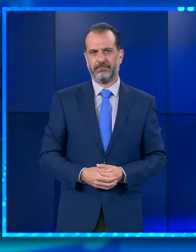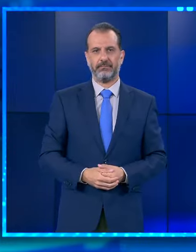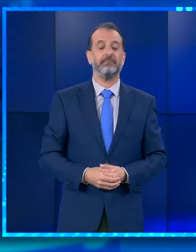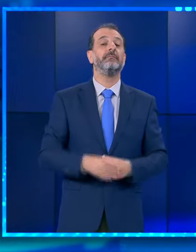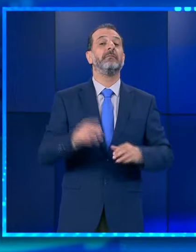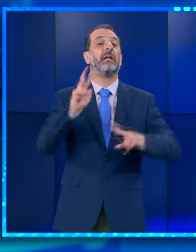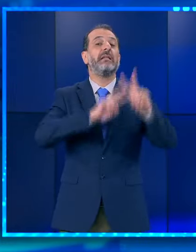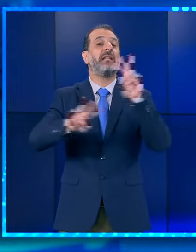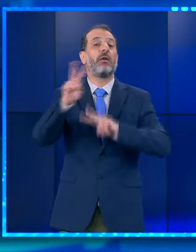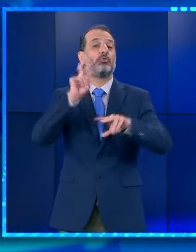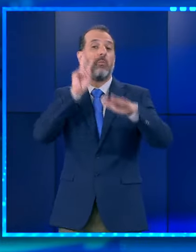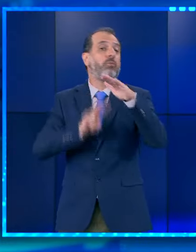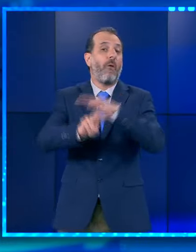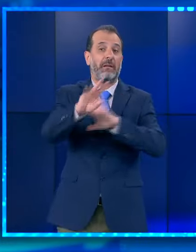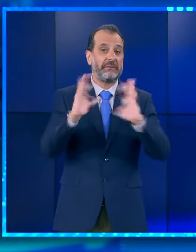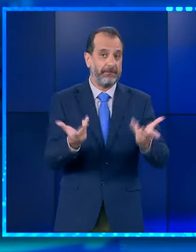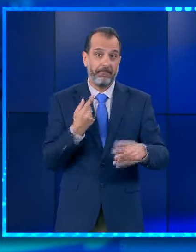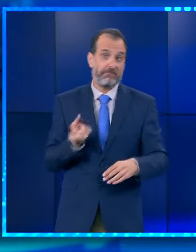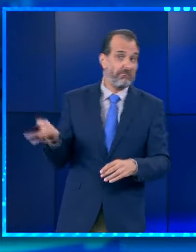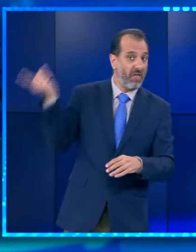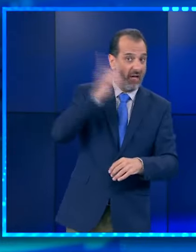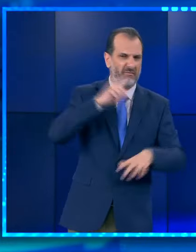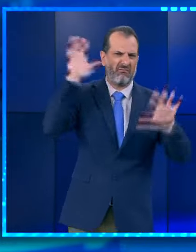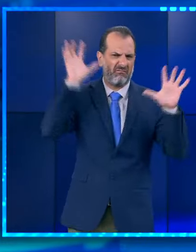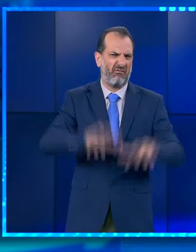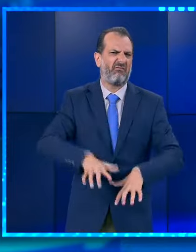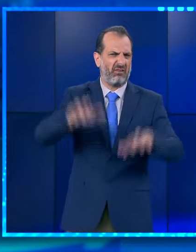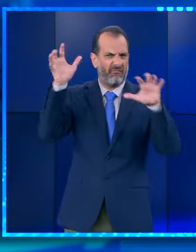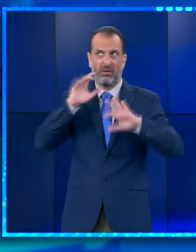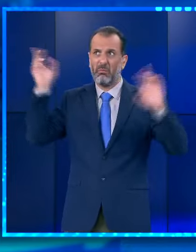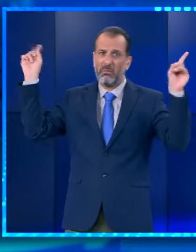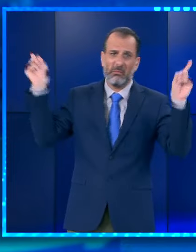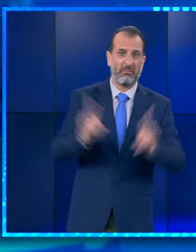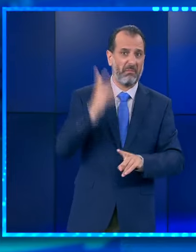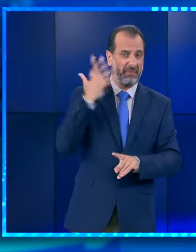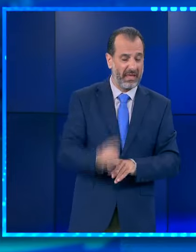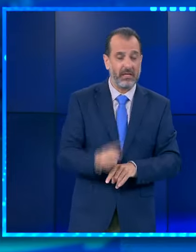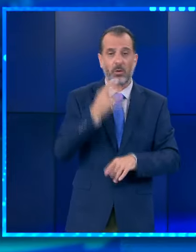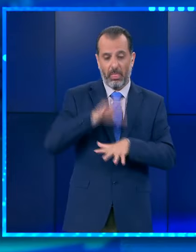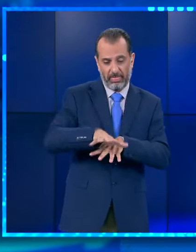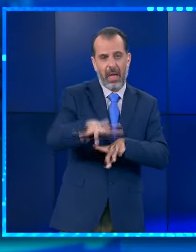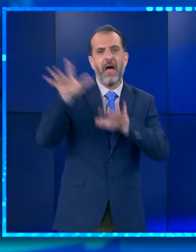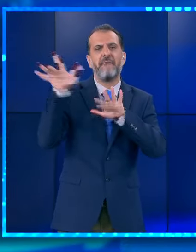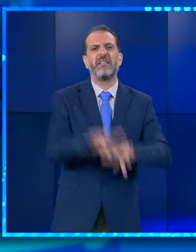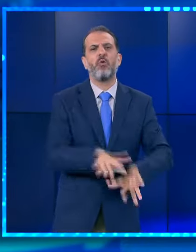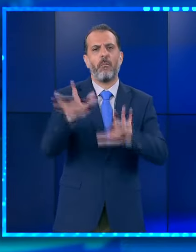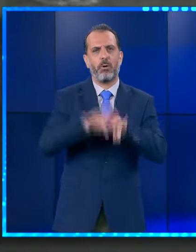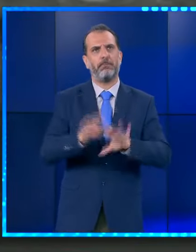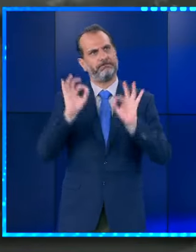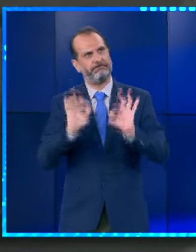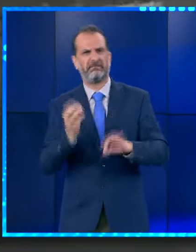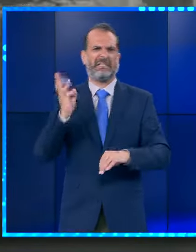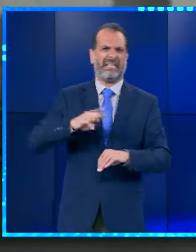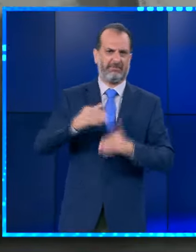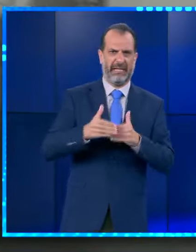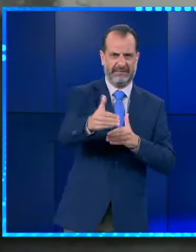Στα του καιρού τώρα, γιατί από αύριο αρχίζουν οι βροχές. Με καταιγίδες μας αποχαιρετά το καλοκαίρι, καθώς έρχεται φθινοπορεινό τριήμερο. Σε πολλές